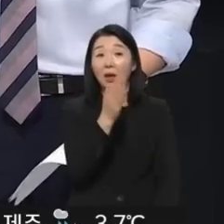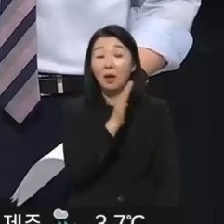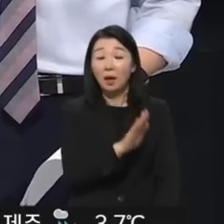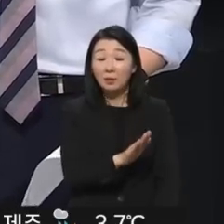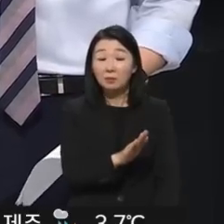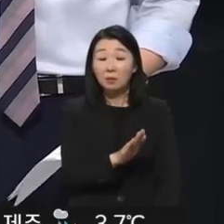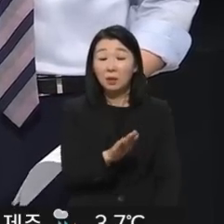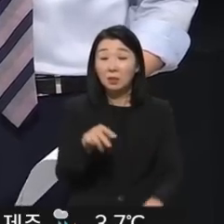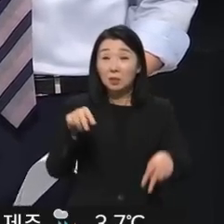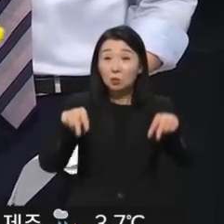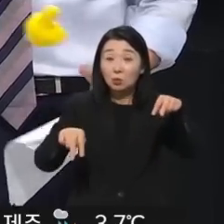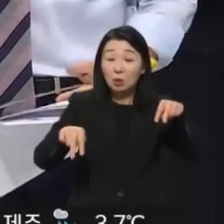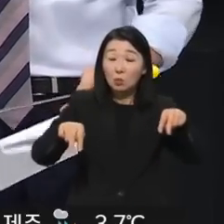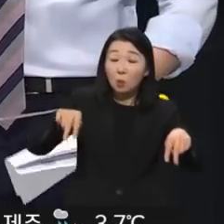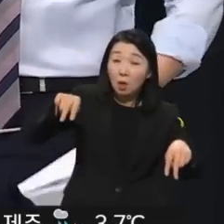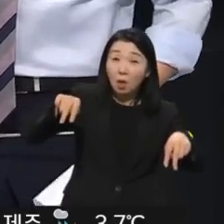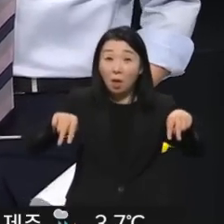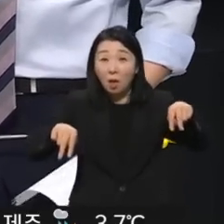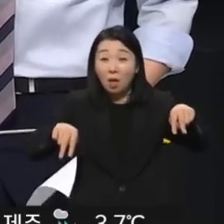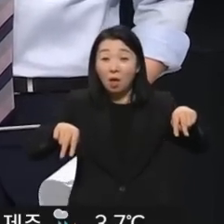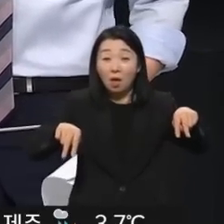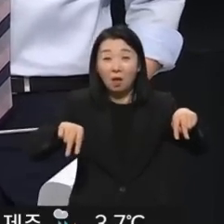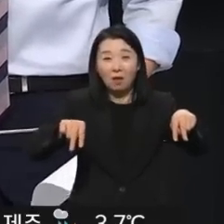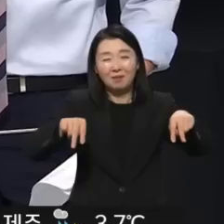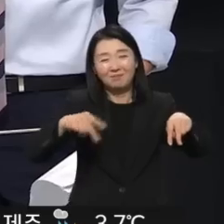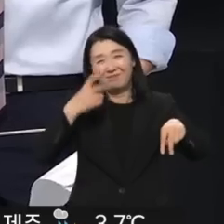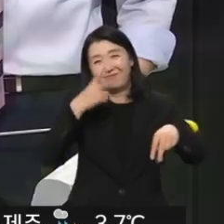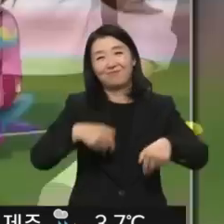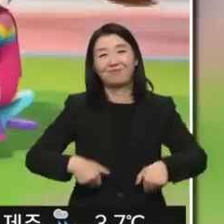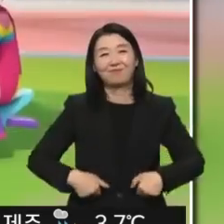시소의 균형이 맞을지는 따져봐야 할 문제겠죠.